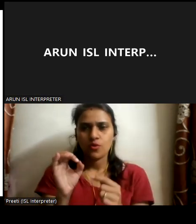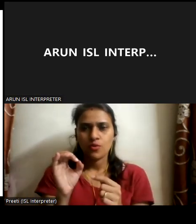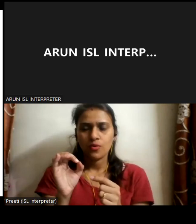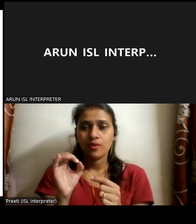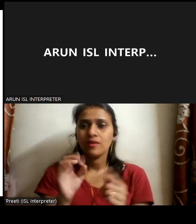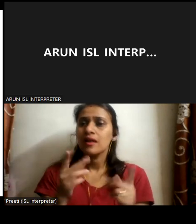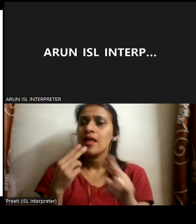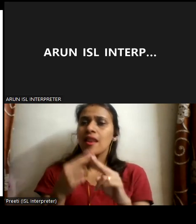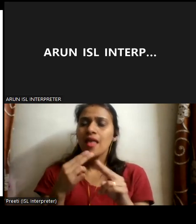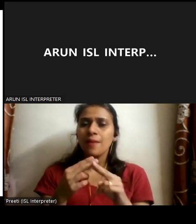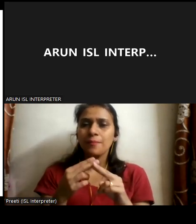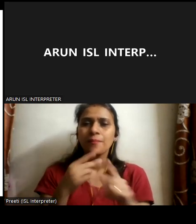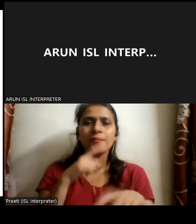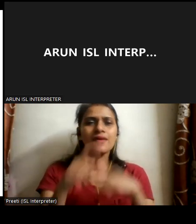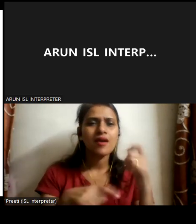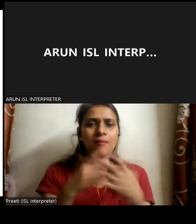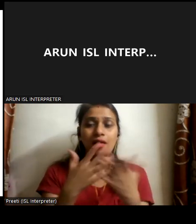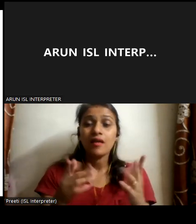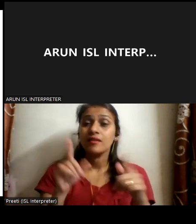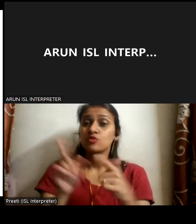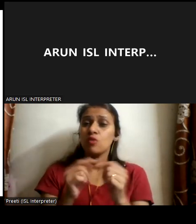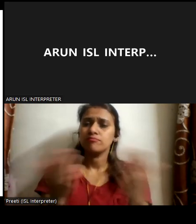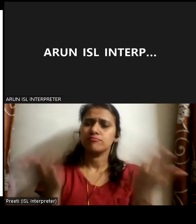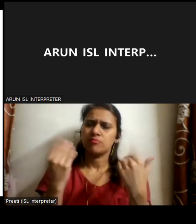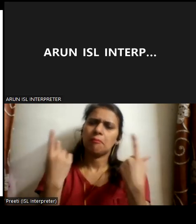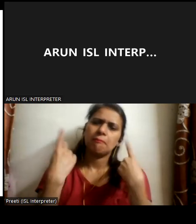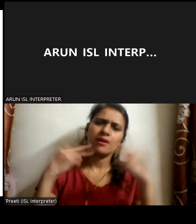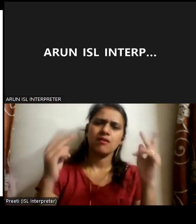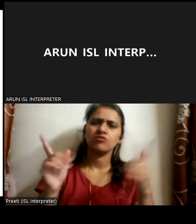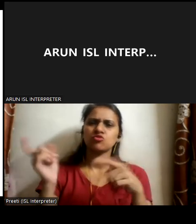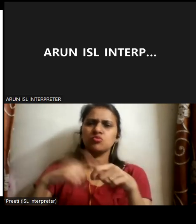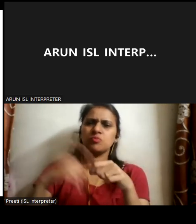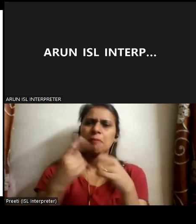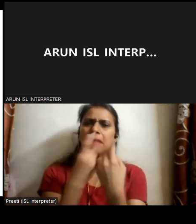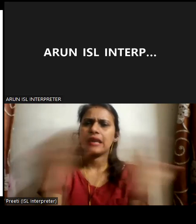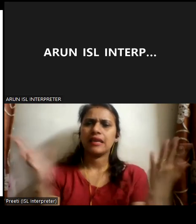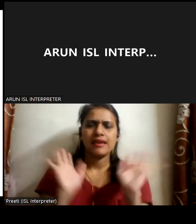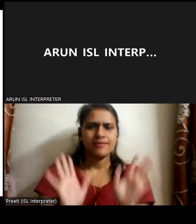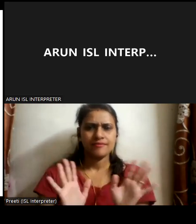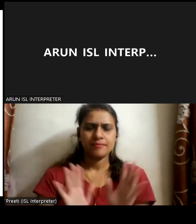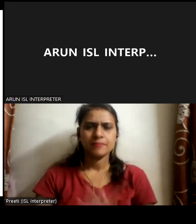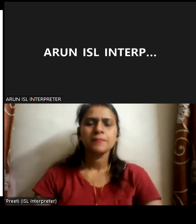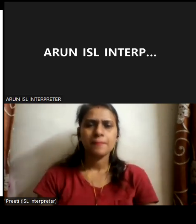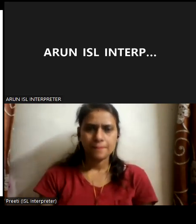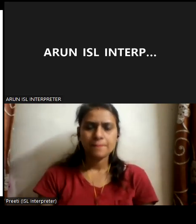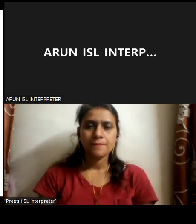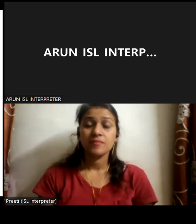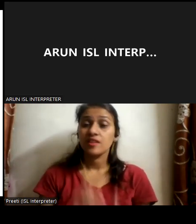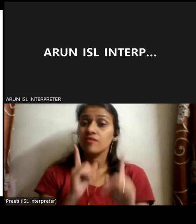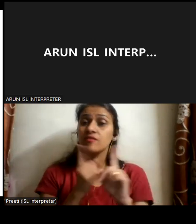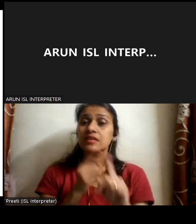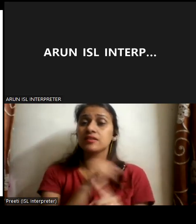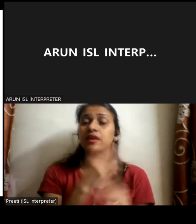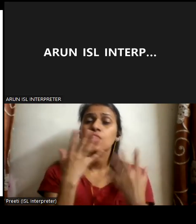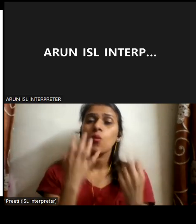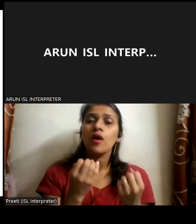विच प्रोवाइड्स एम्प्लॉयमेंट ऑन अ वेरी लार्ज स्केल. ठीक है, सो दैट इज हाउ दे फर्स्ट लुक इन टू ऑल द सेक्टर्स